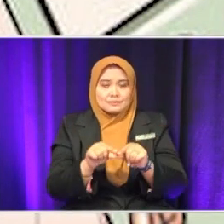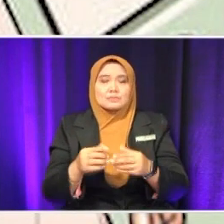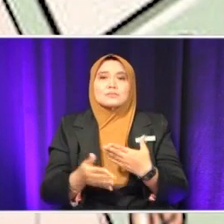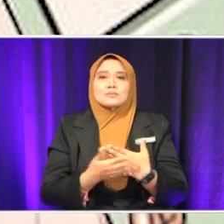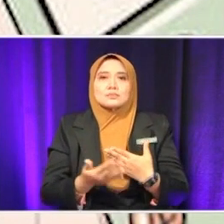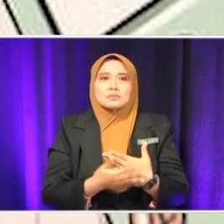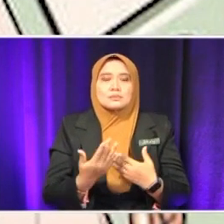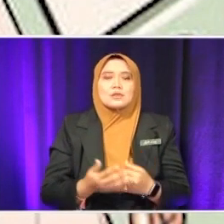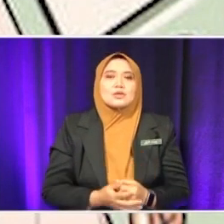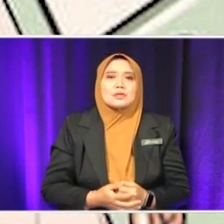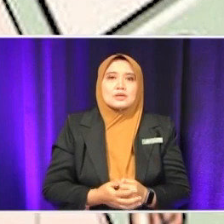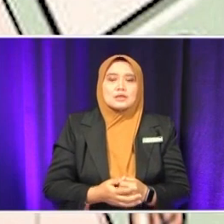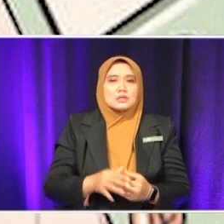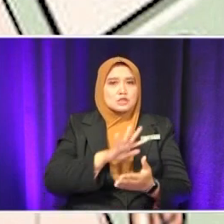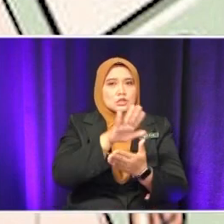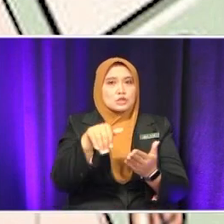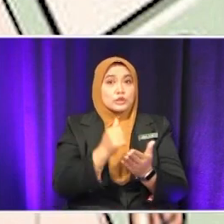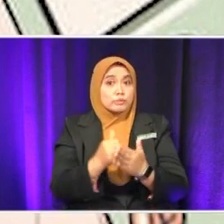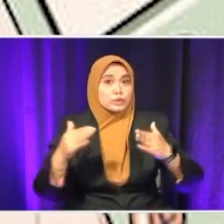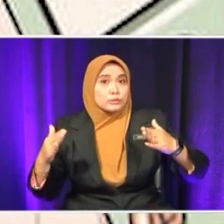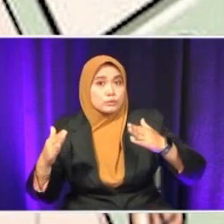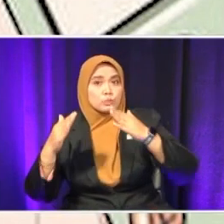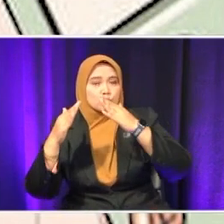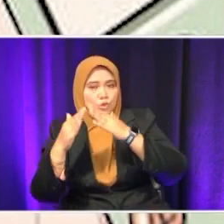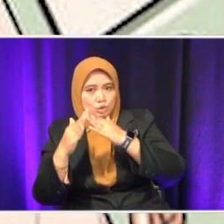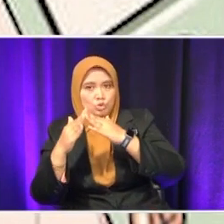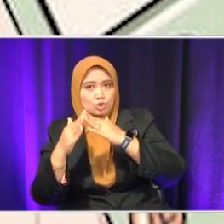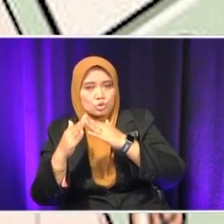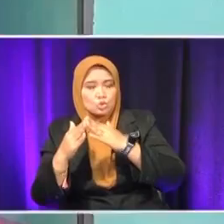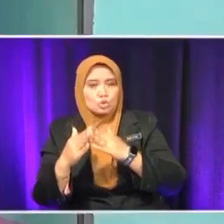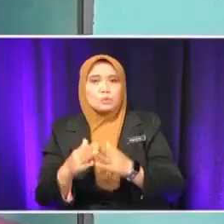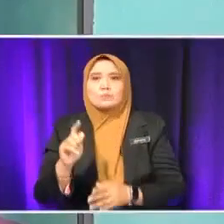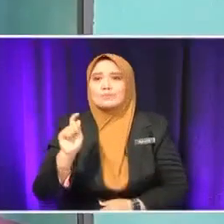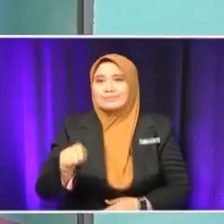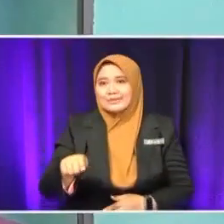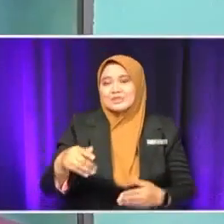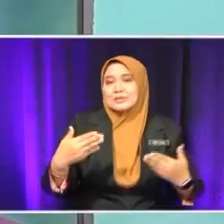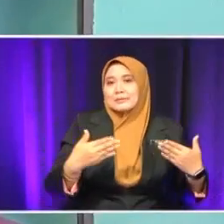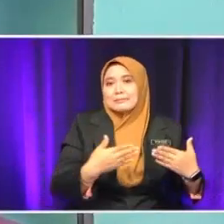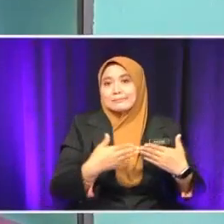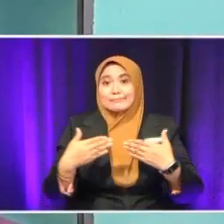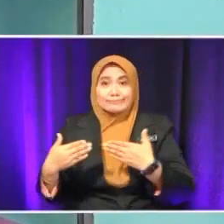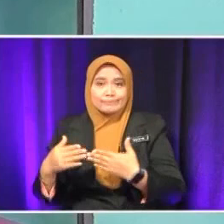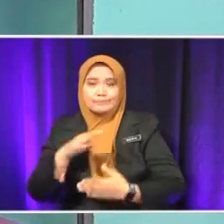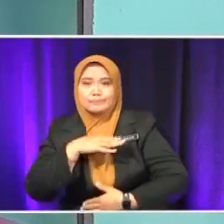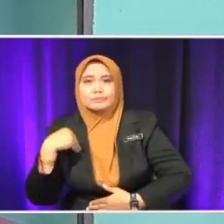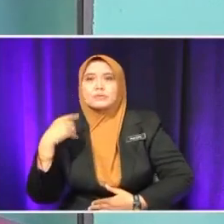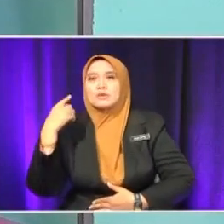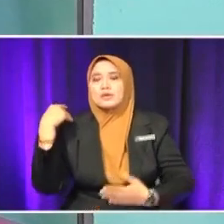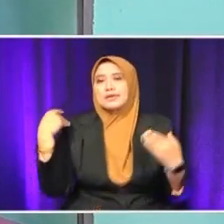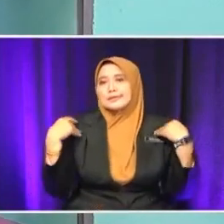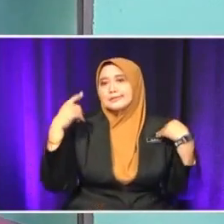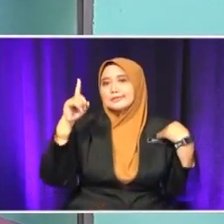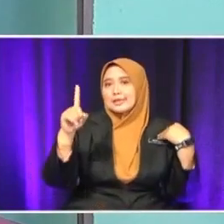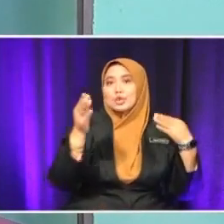satu tepi sahaja. Okey, terima kasih. Graf mudah, yang mana semua bucu mesti berkait dan mempunyai satu tepi sahaja.